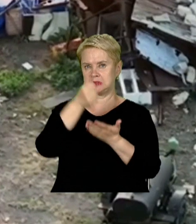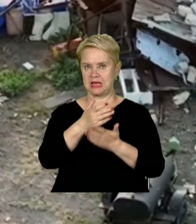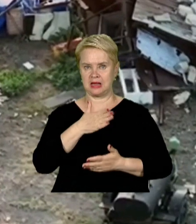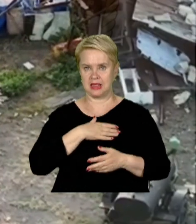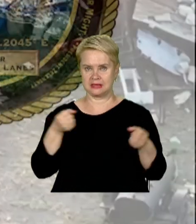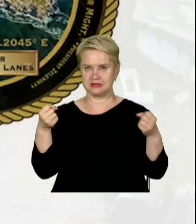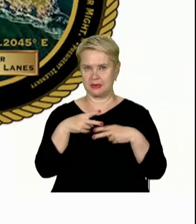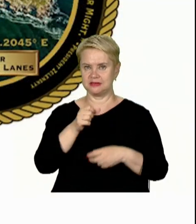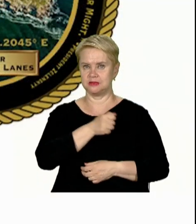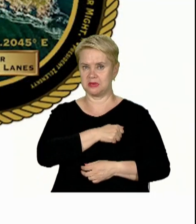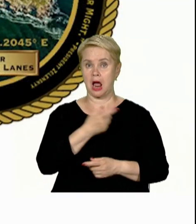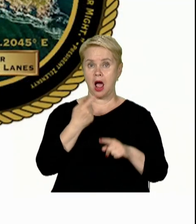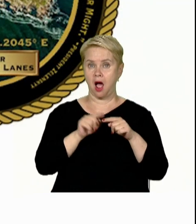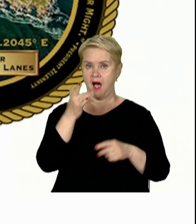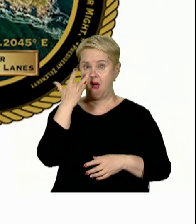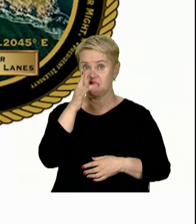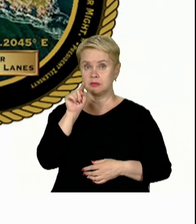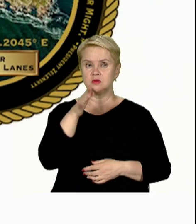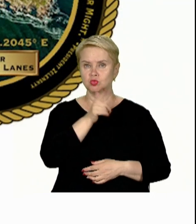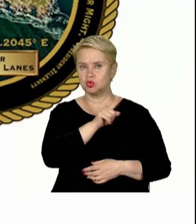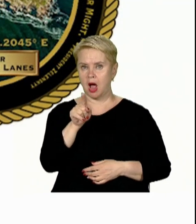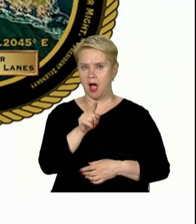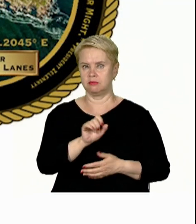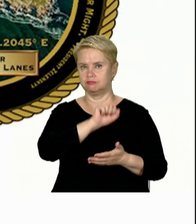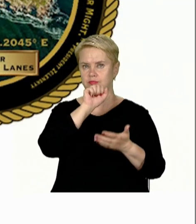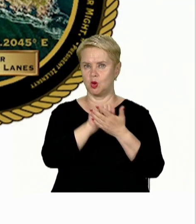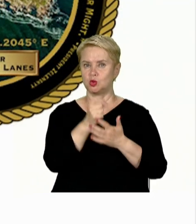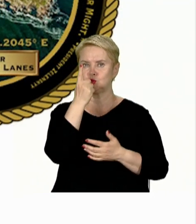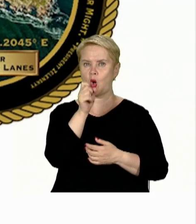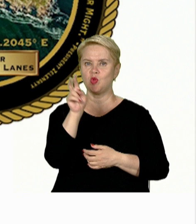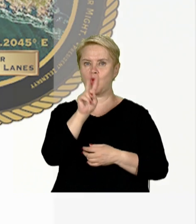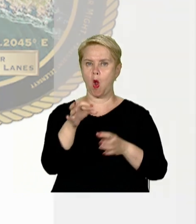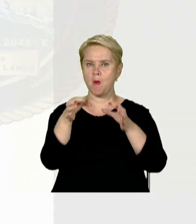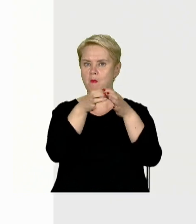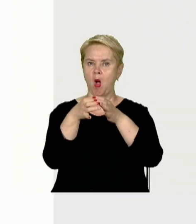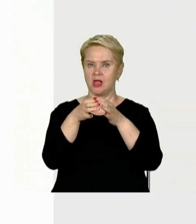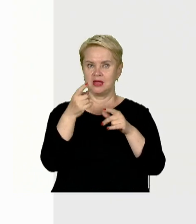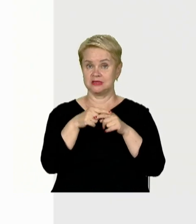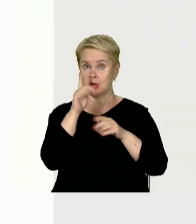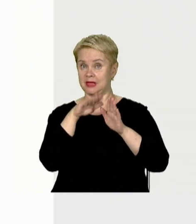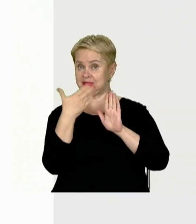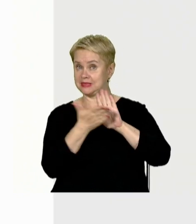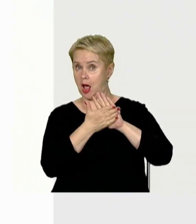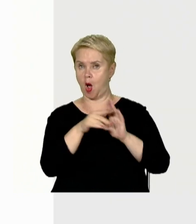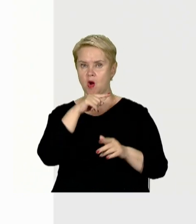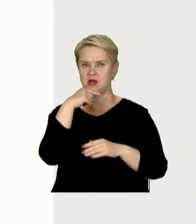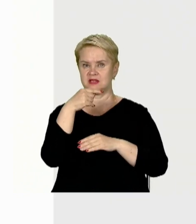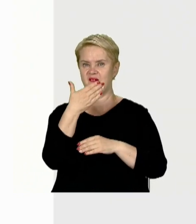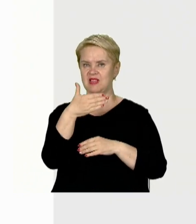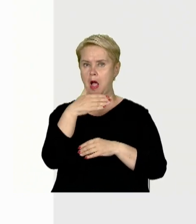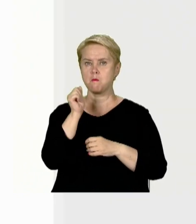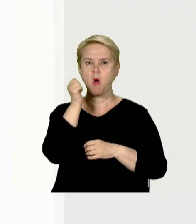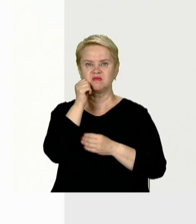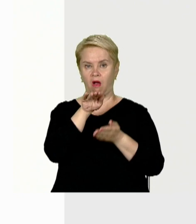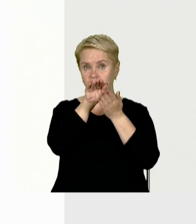наші спецпризначенці. А в Америці тим часом випустили 100-доларову монету. З однієї сторони – російський флагман «Москва»,